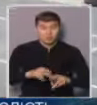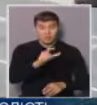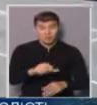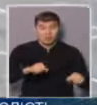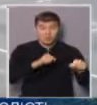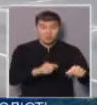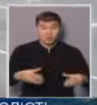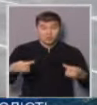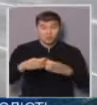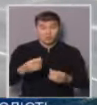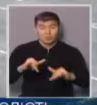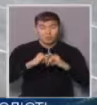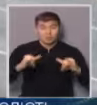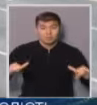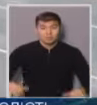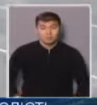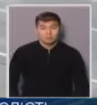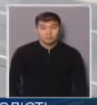қорғау органдарының имиджін арттыру.